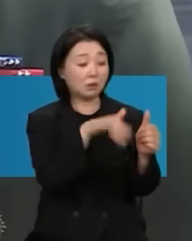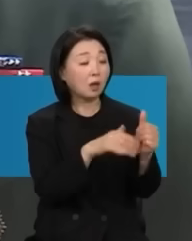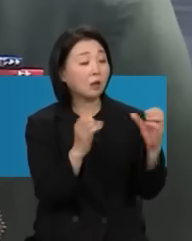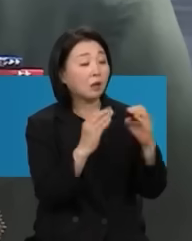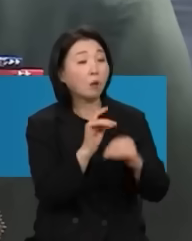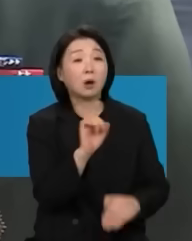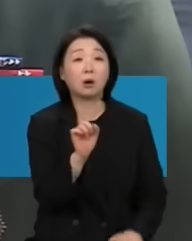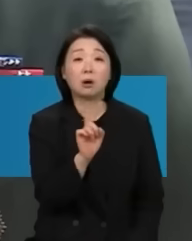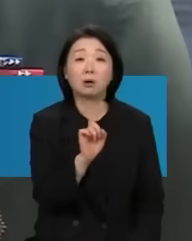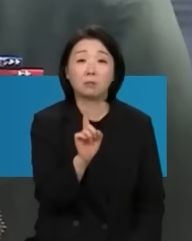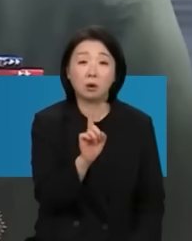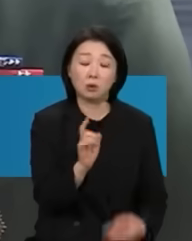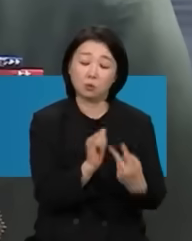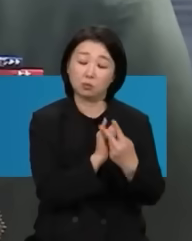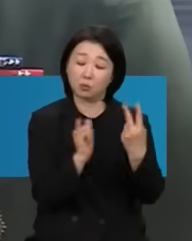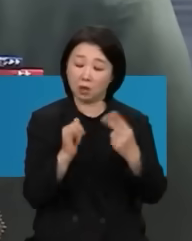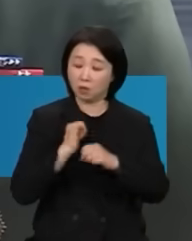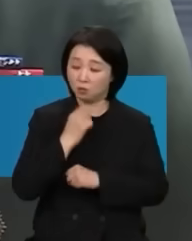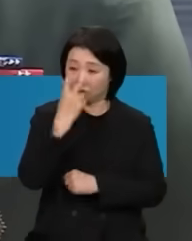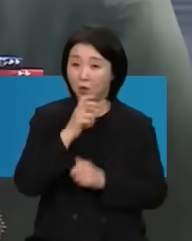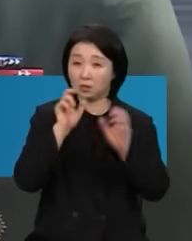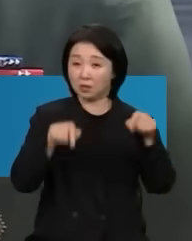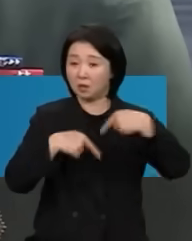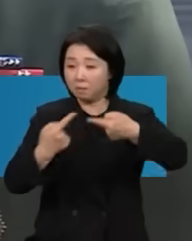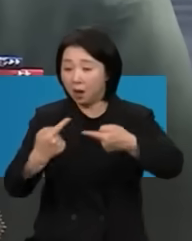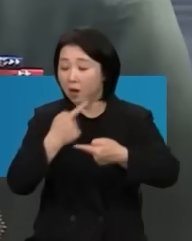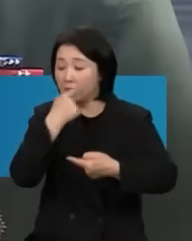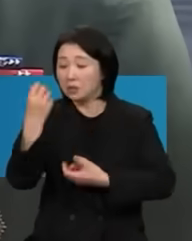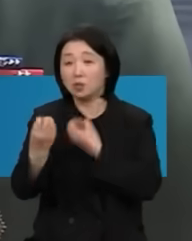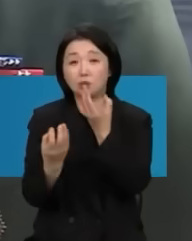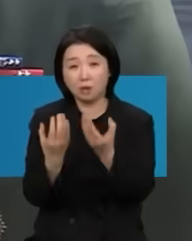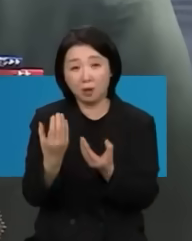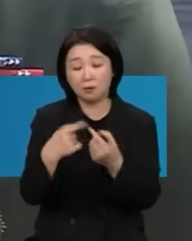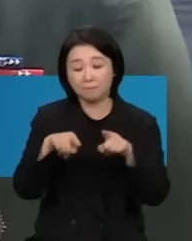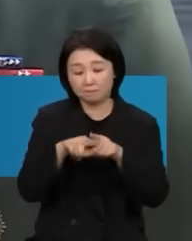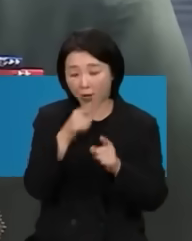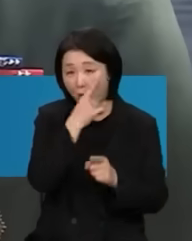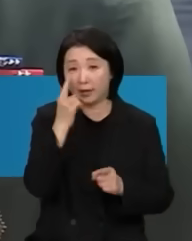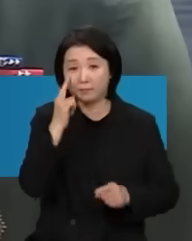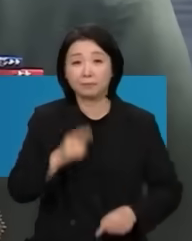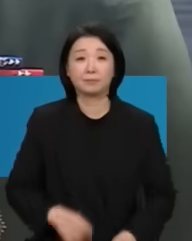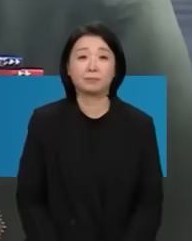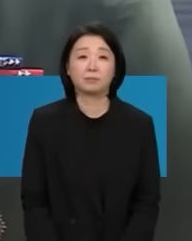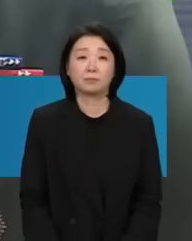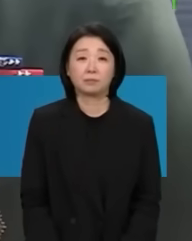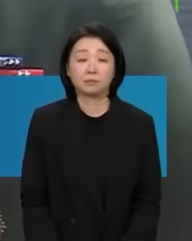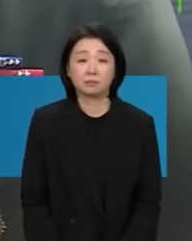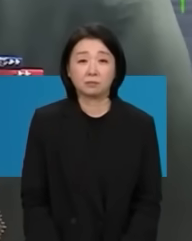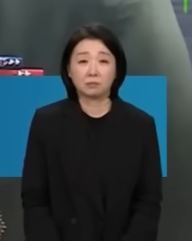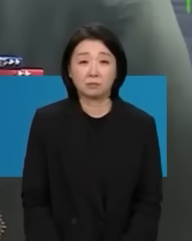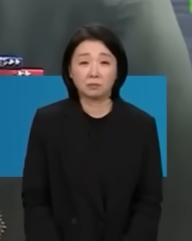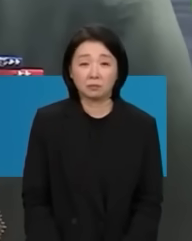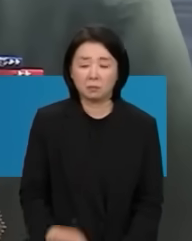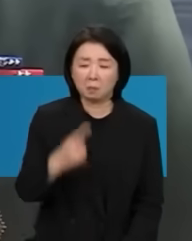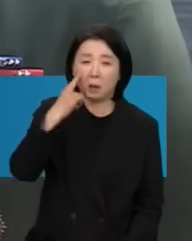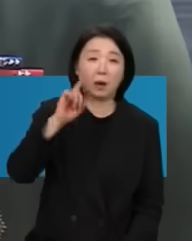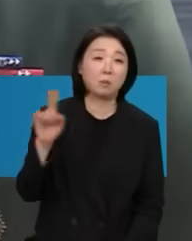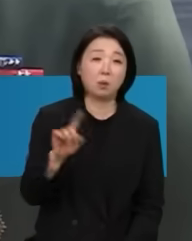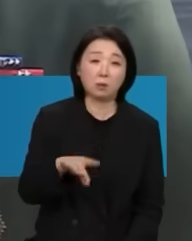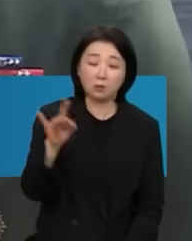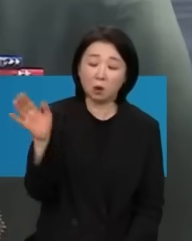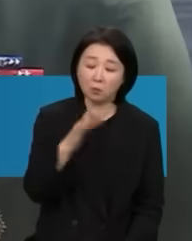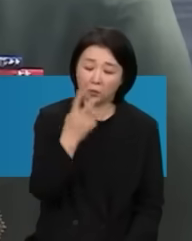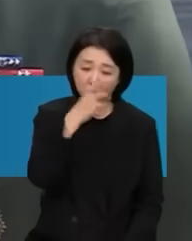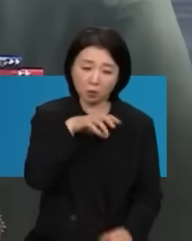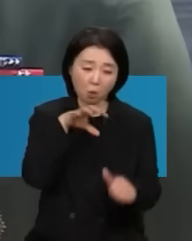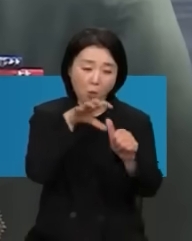무슨 대화를 나눴는지 두 사람이 군 검찰에 나가 한 진술 내용을 저희 뉴스룸이 확인했습니다. 눈길을 끄는 건 처음부터 수사